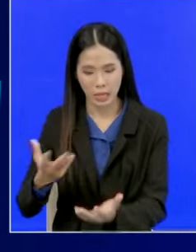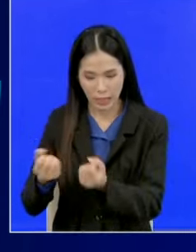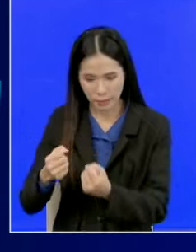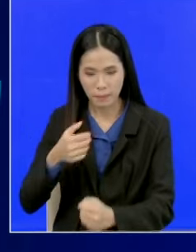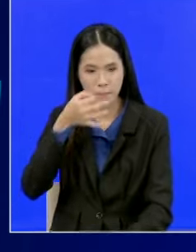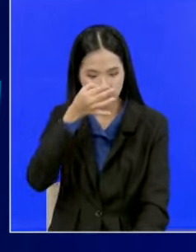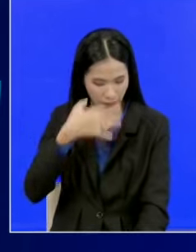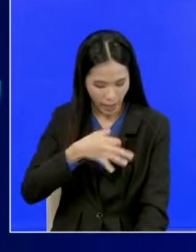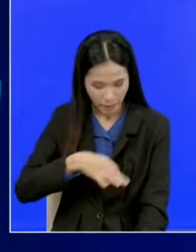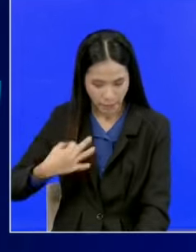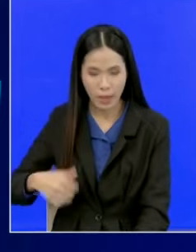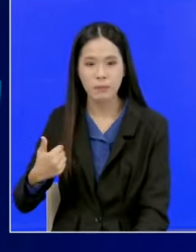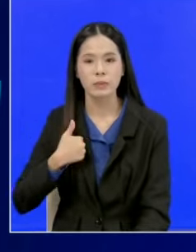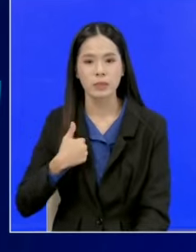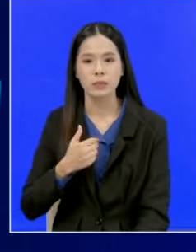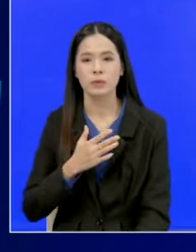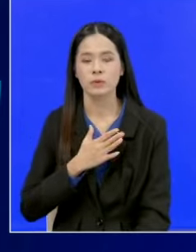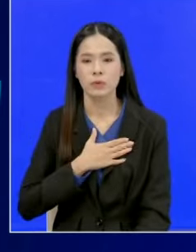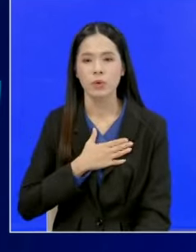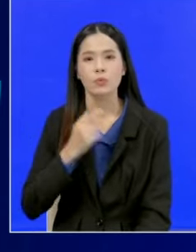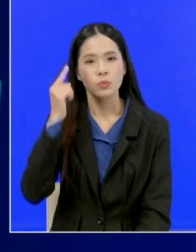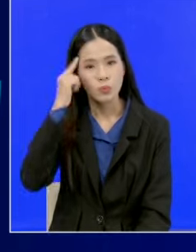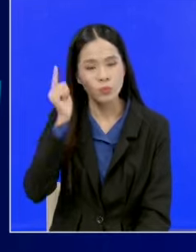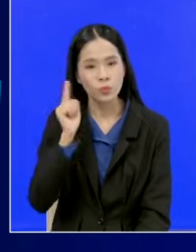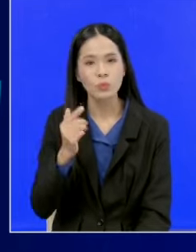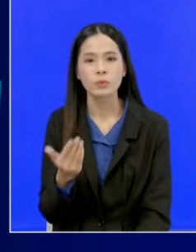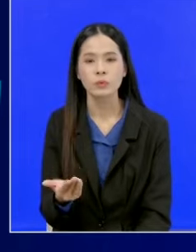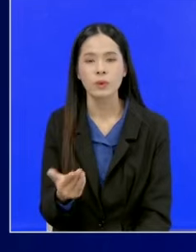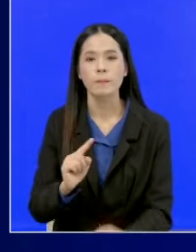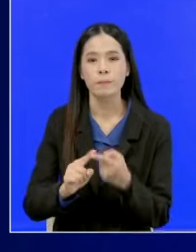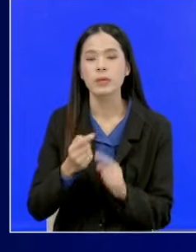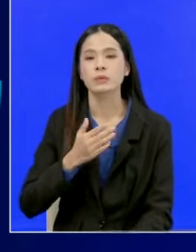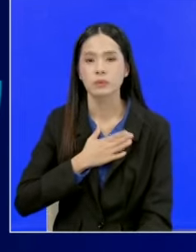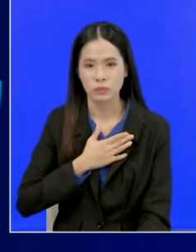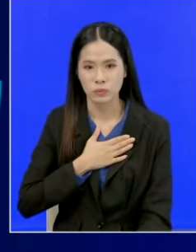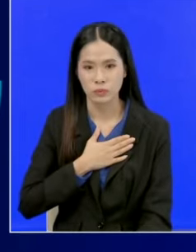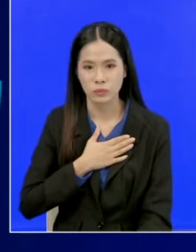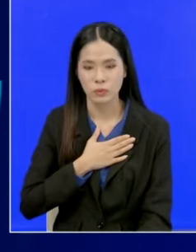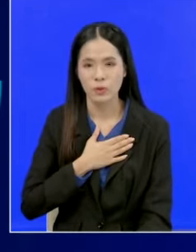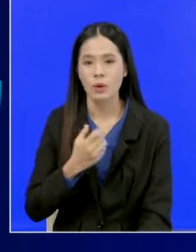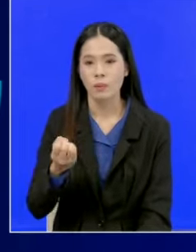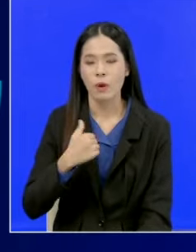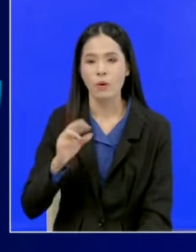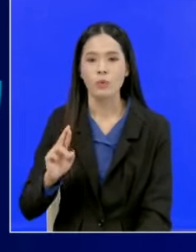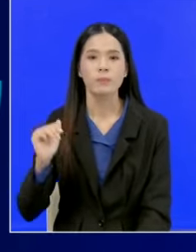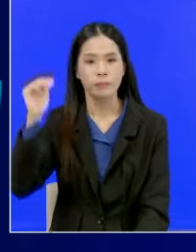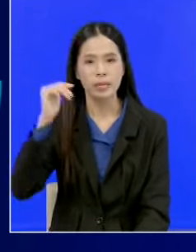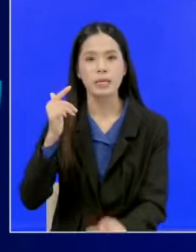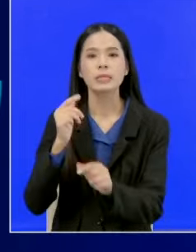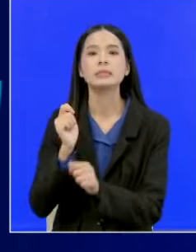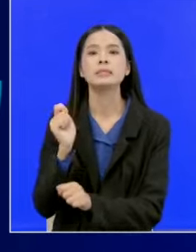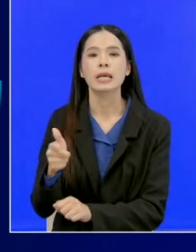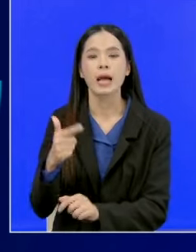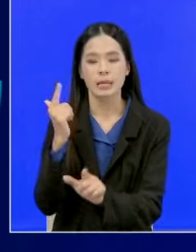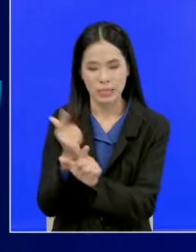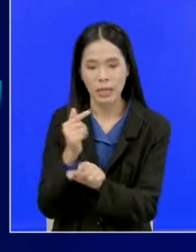แล้วจากที่หนูรู้มาคือเพื่อนหนูอ่ะบอกว่ารุ่นพี่เขาอ่ะเคยไปจ้างเลี้ยงเหมือนกัน